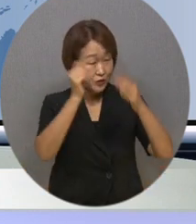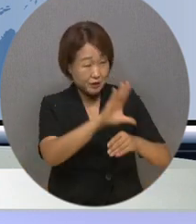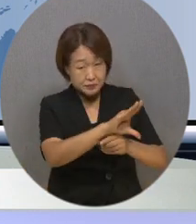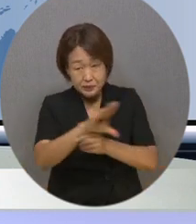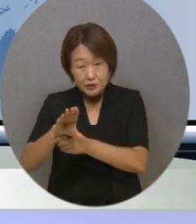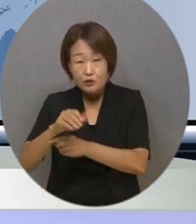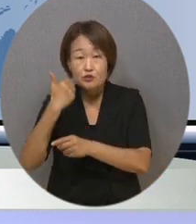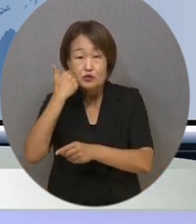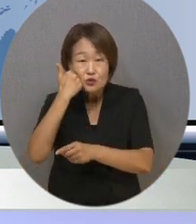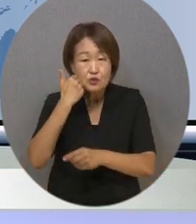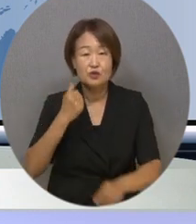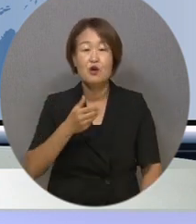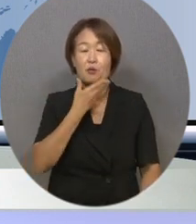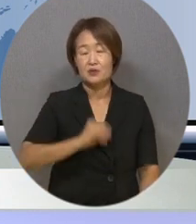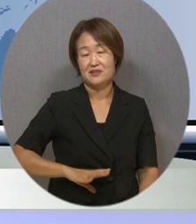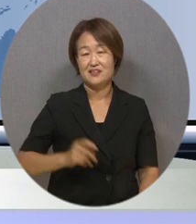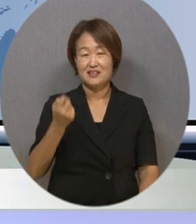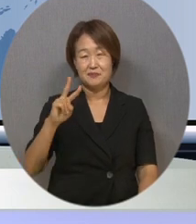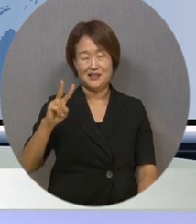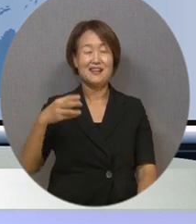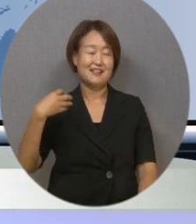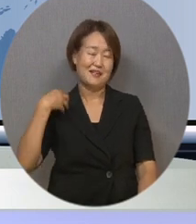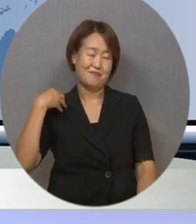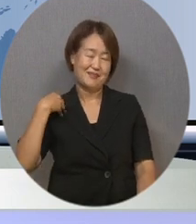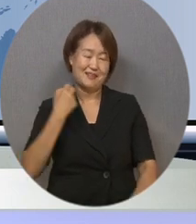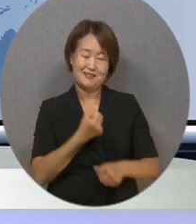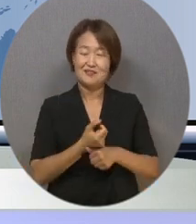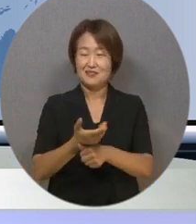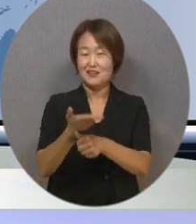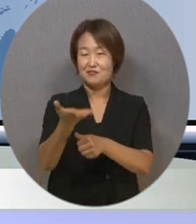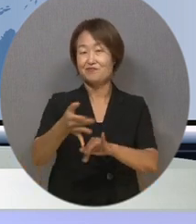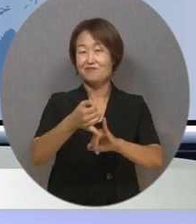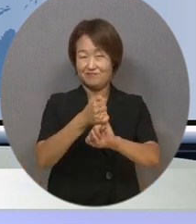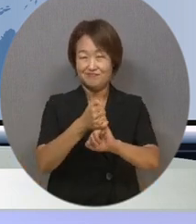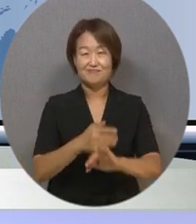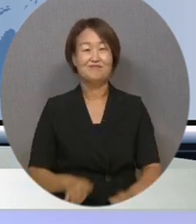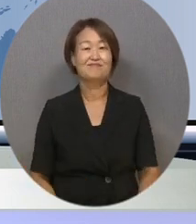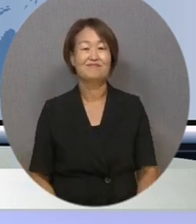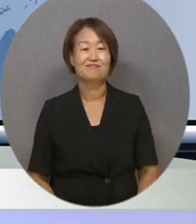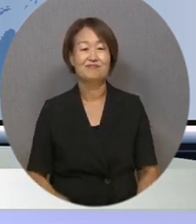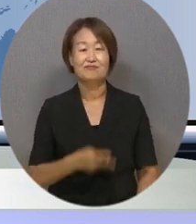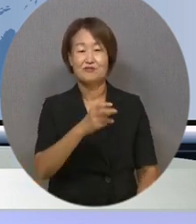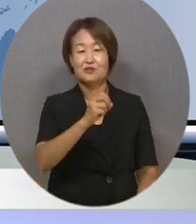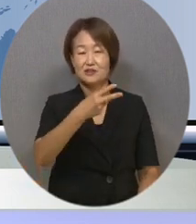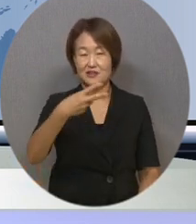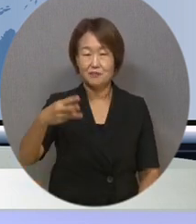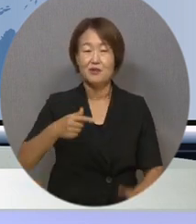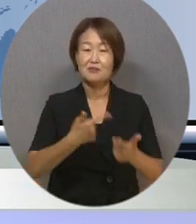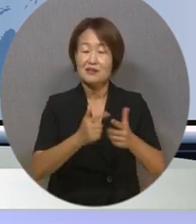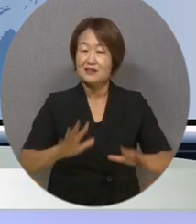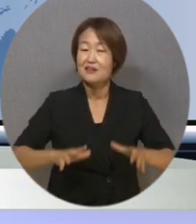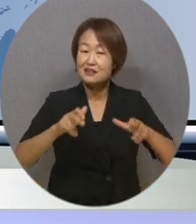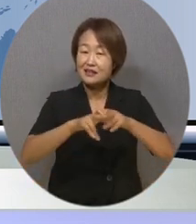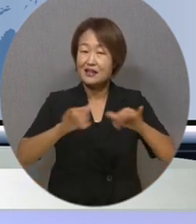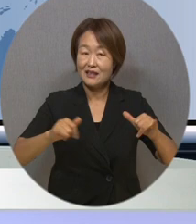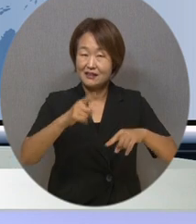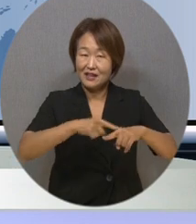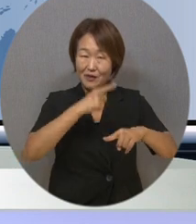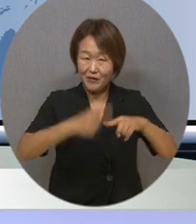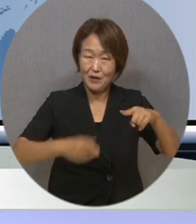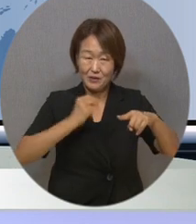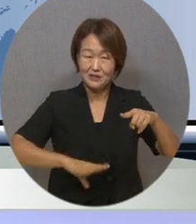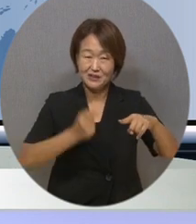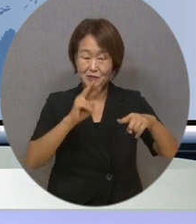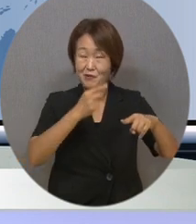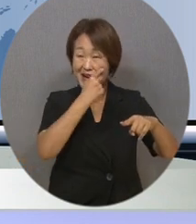순간을 주간방송사 복지TV가 생생하게 전달해 드리겠습니다. 2023 부산세계장애인대회 현장